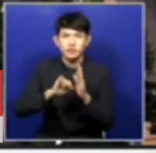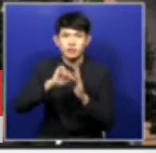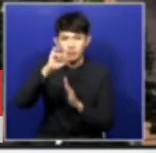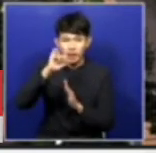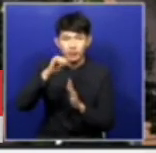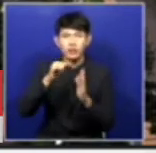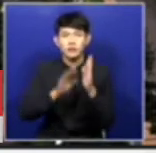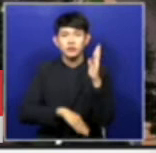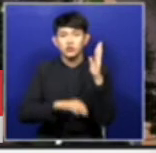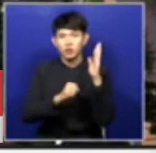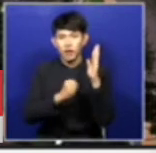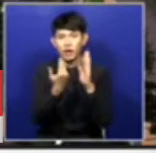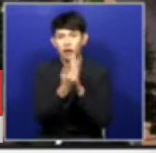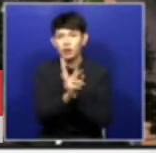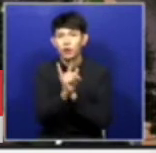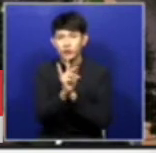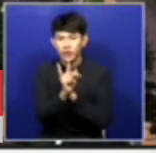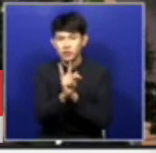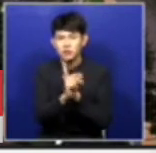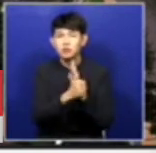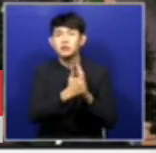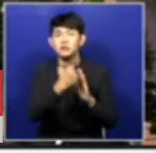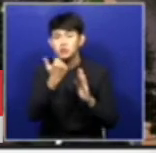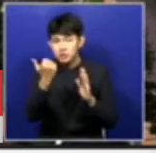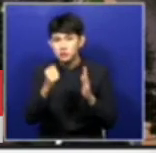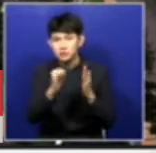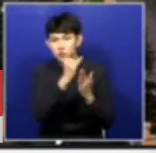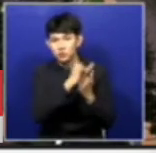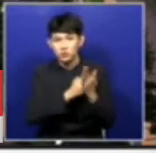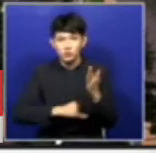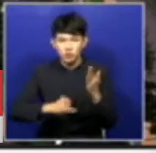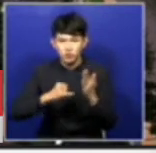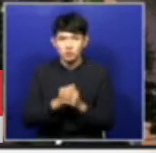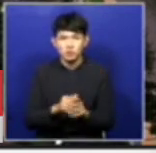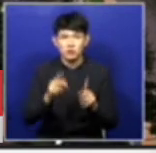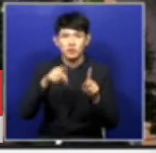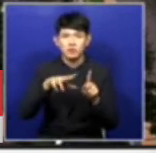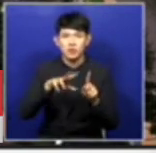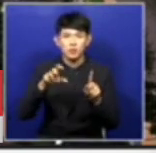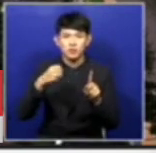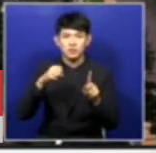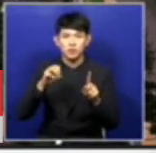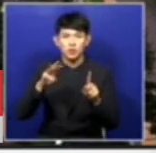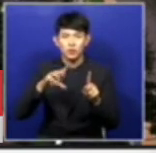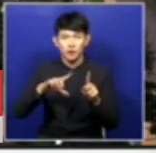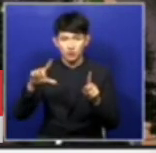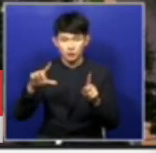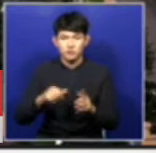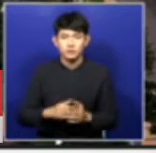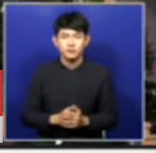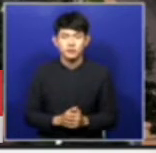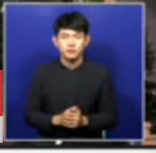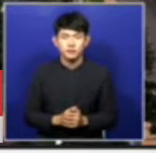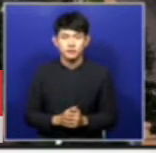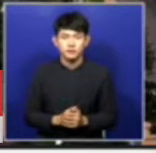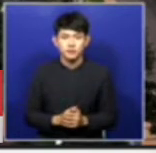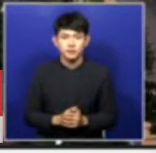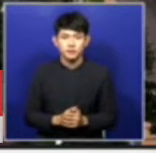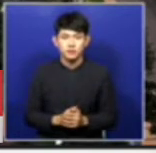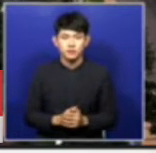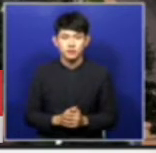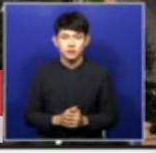ขลาขอนแก่นแล้วจังหวัดอื่นๆอีกประมาณ 1,316 ล้านบาทเศษ